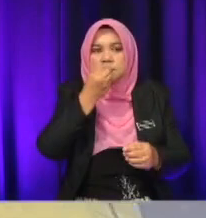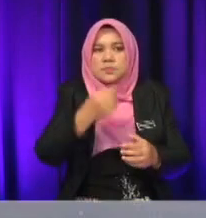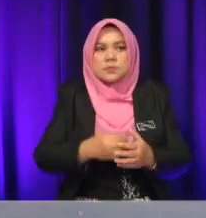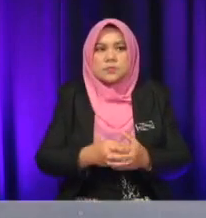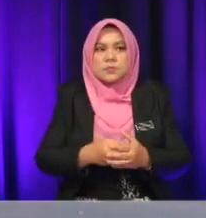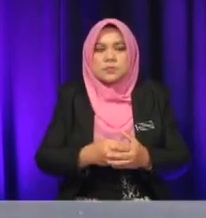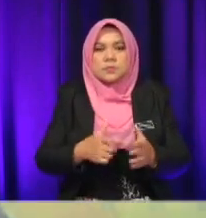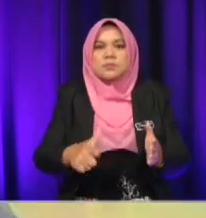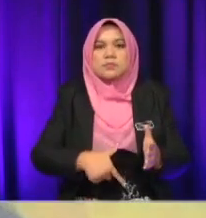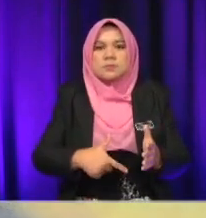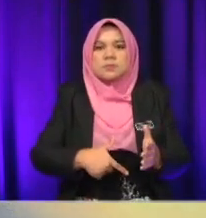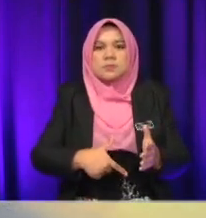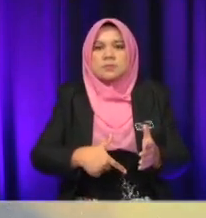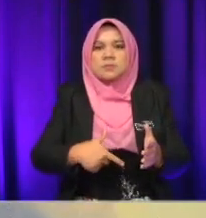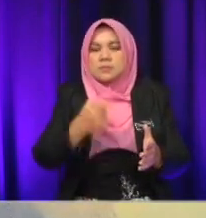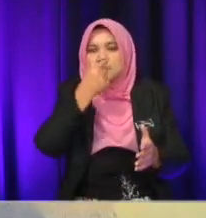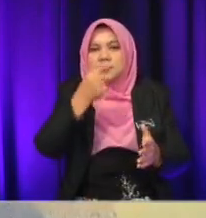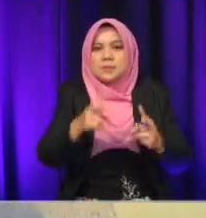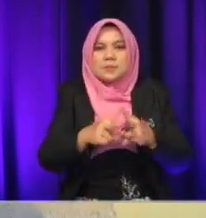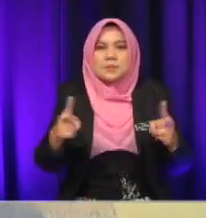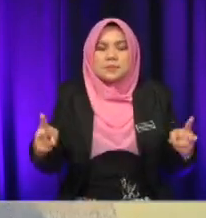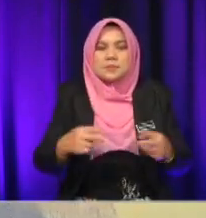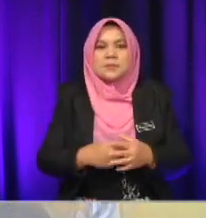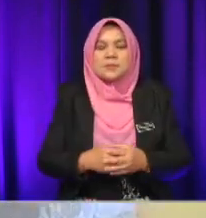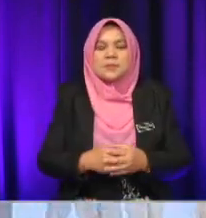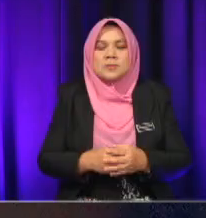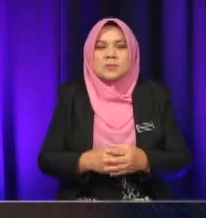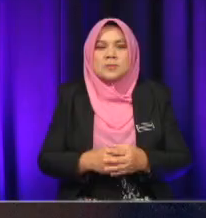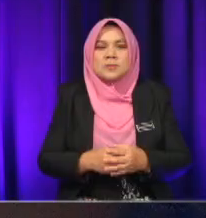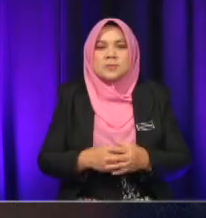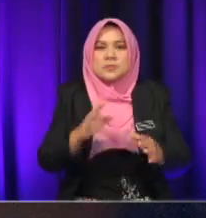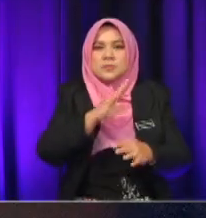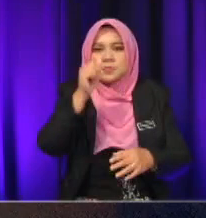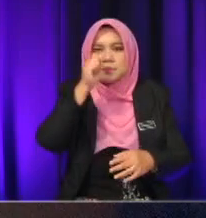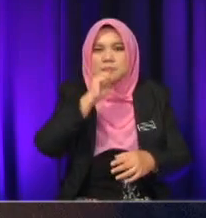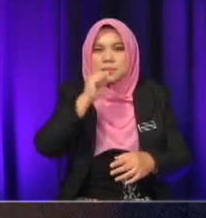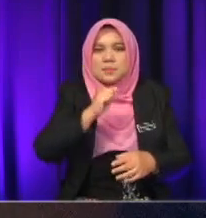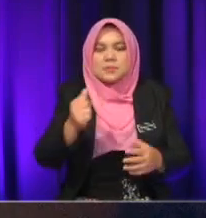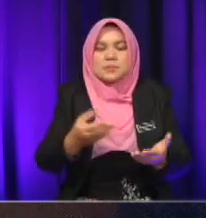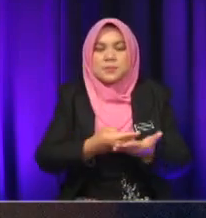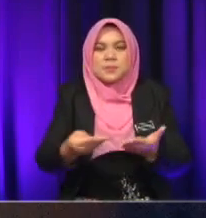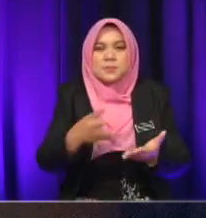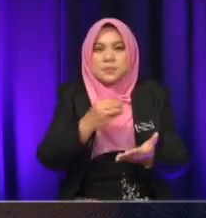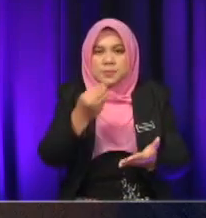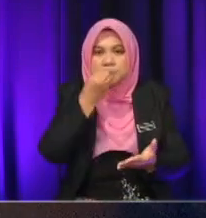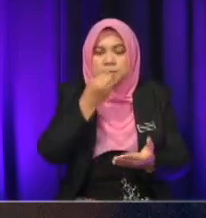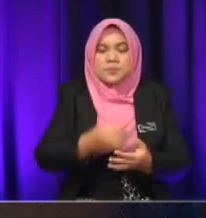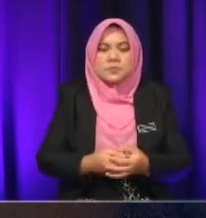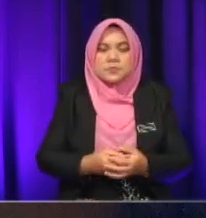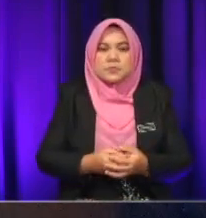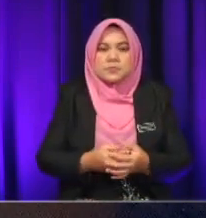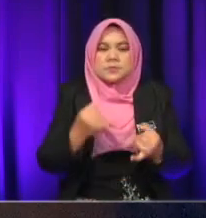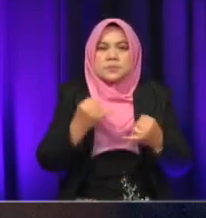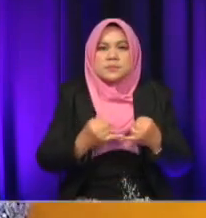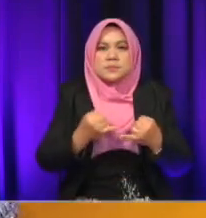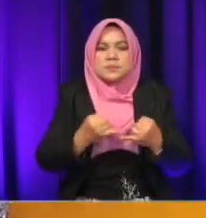perut tengah lapar memang terpengaruh sangat. Betul lah itu yang berkesan. Jadi tak sabar-sabar nak makan. Nak beli betul. Jadi yang terakhir